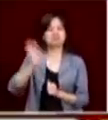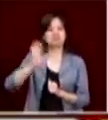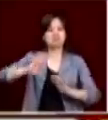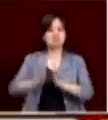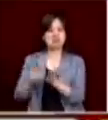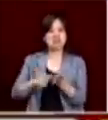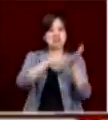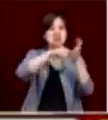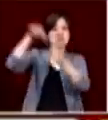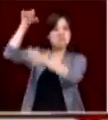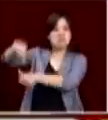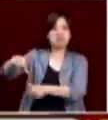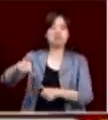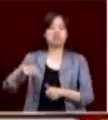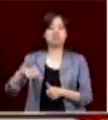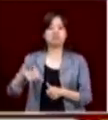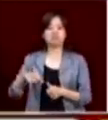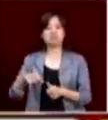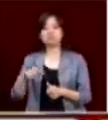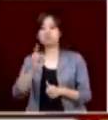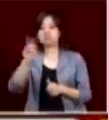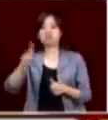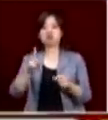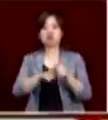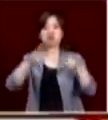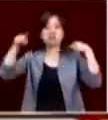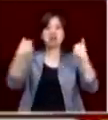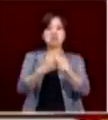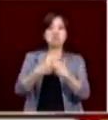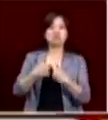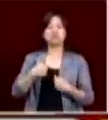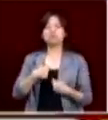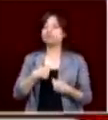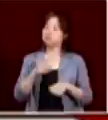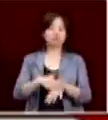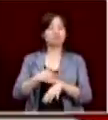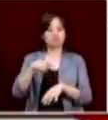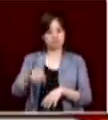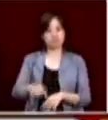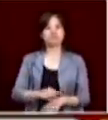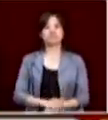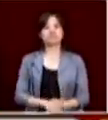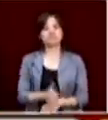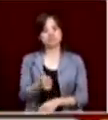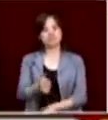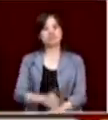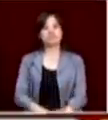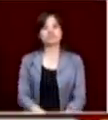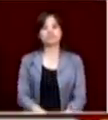哦党纪啦，随上这这中常会来决定，我绝对袂安尼处理，多谢。